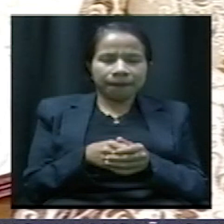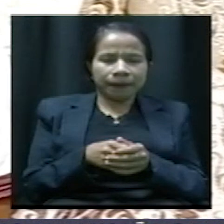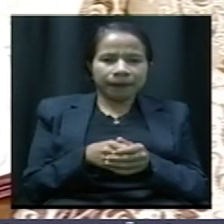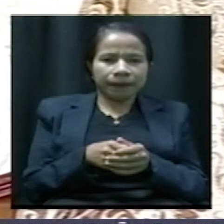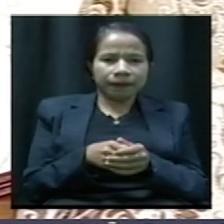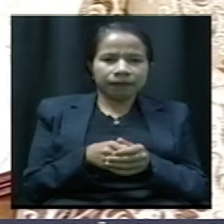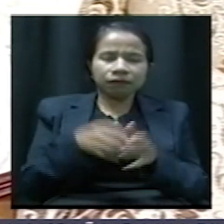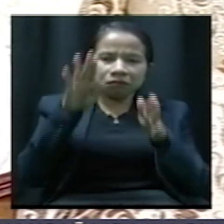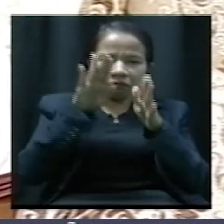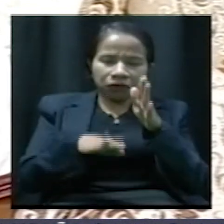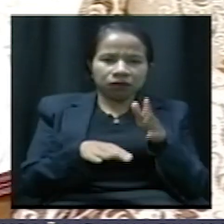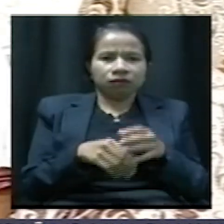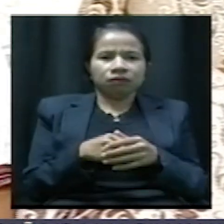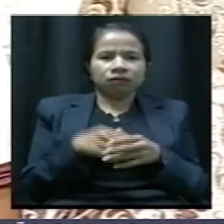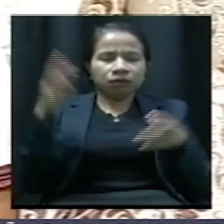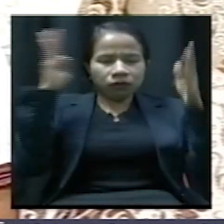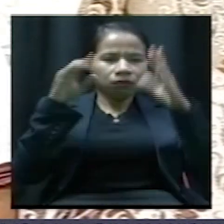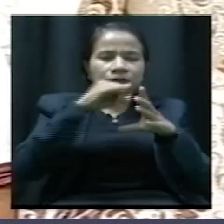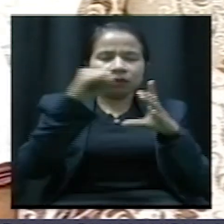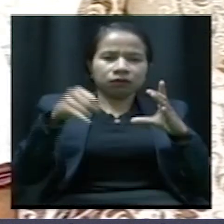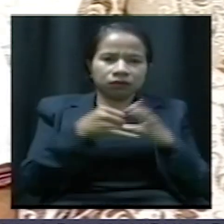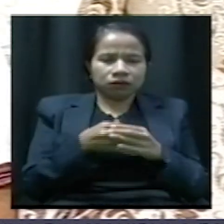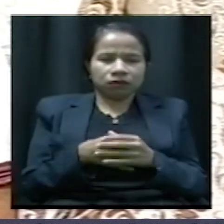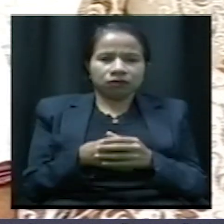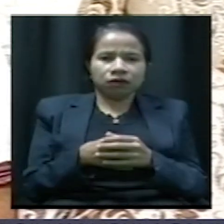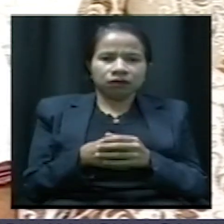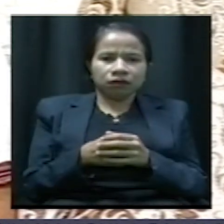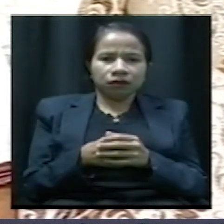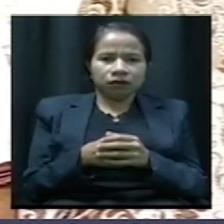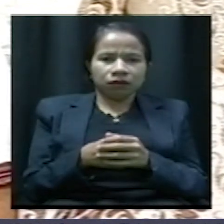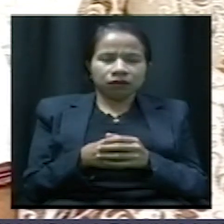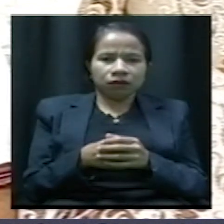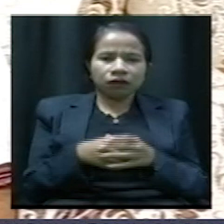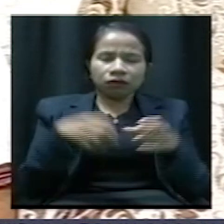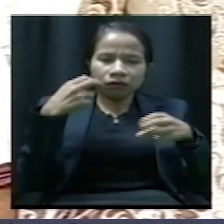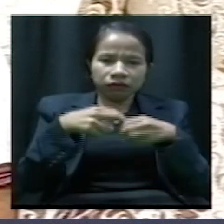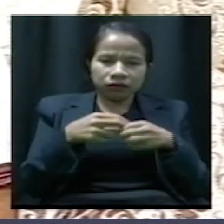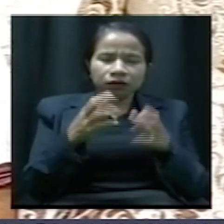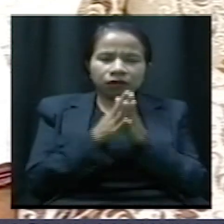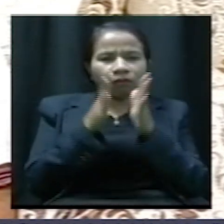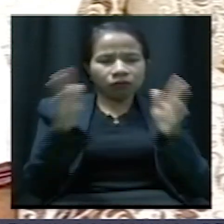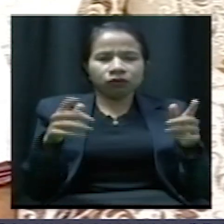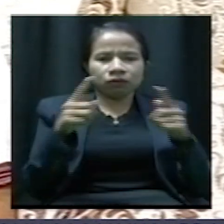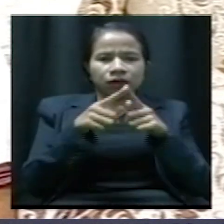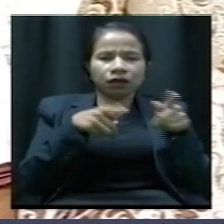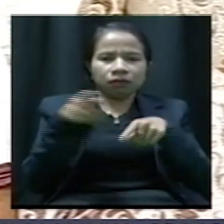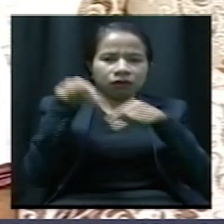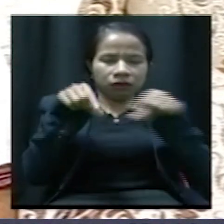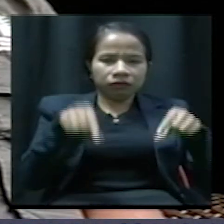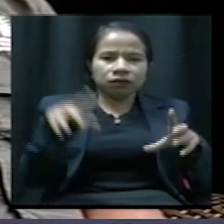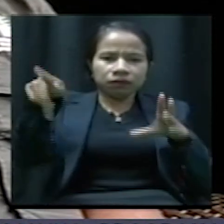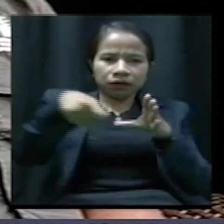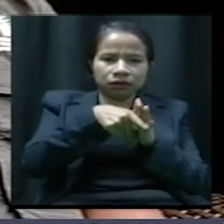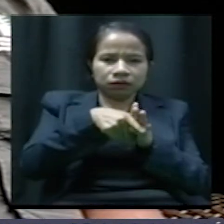minimu ba asunto inklusau ne rasik ba aplikati iha insang larang. Antaung ida ne saite impedimento ida bot ba ema ho deficiencia